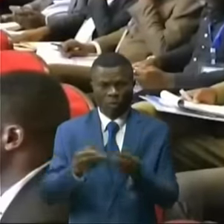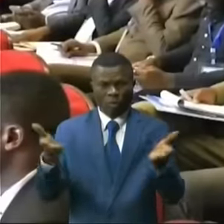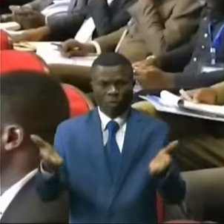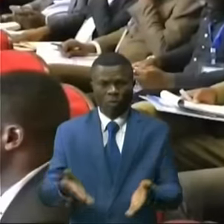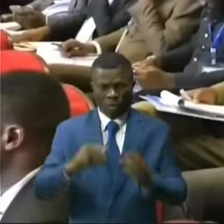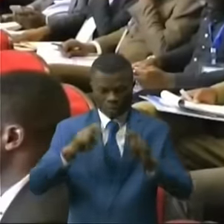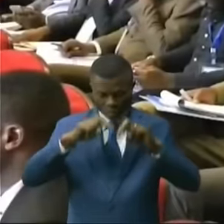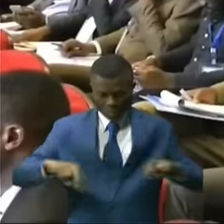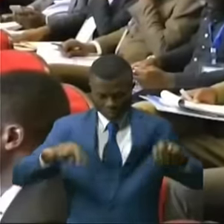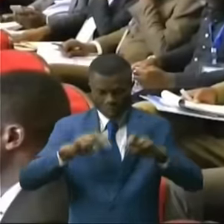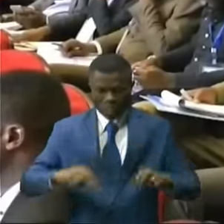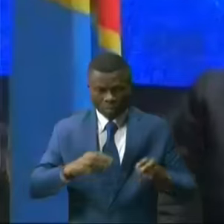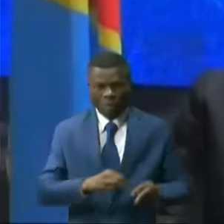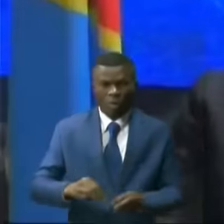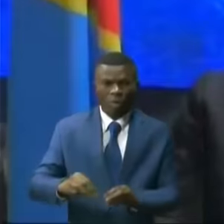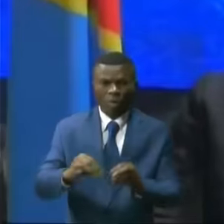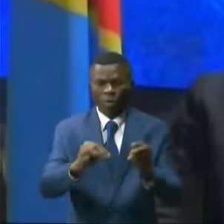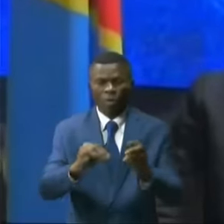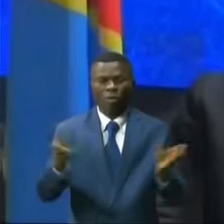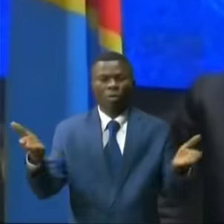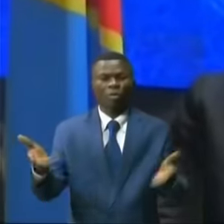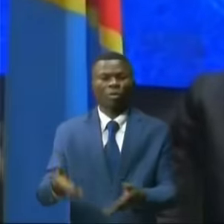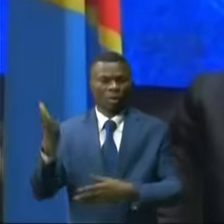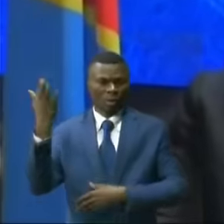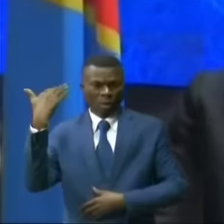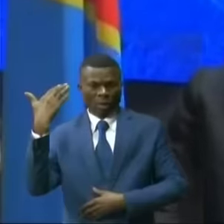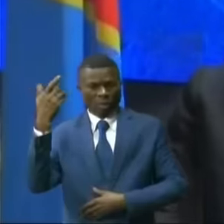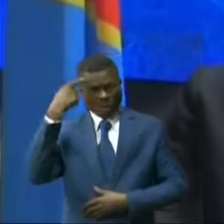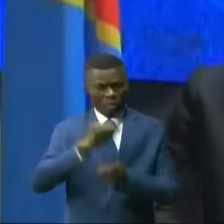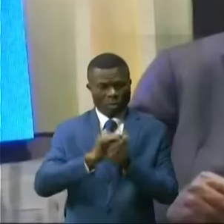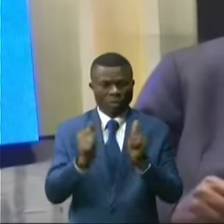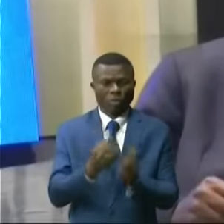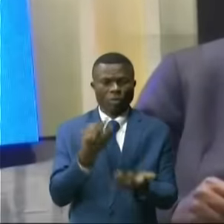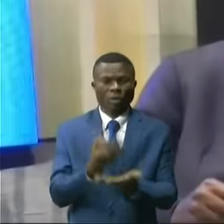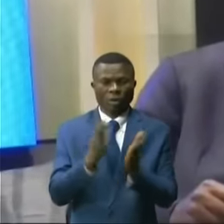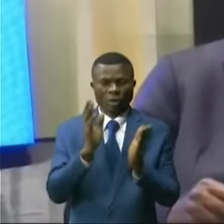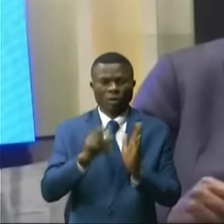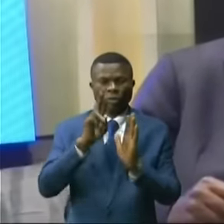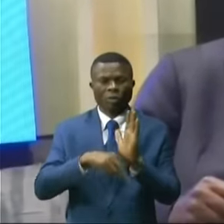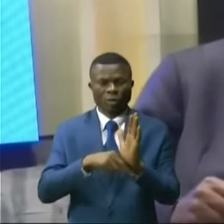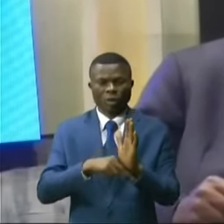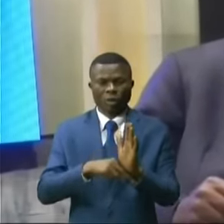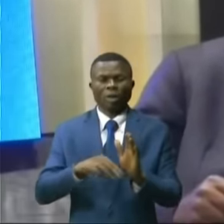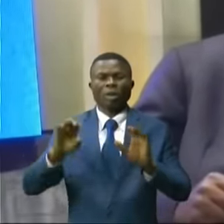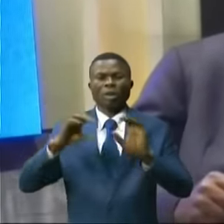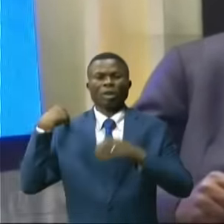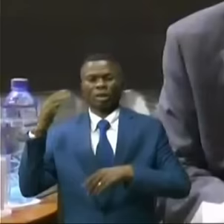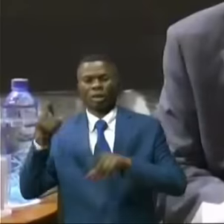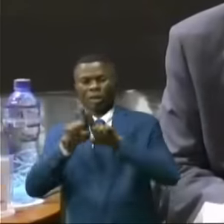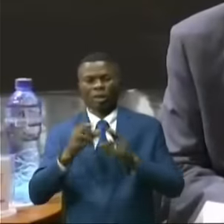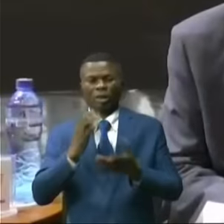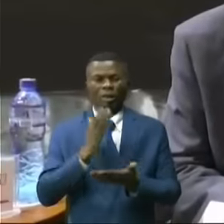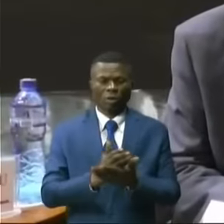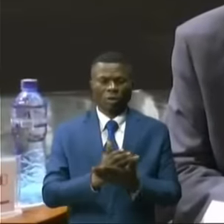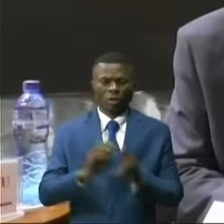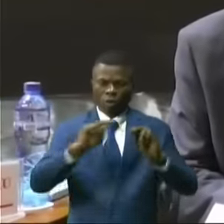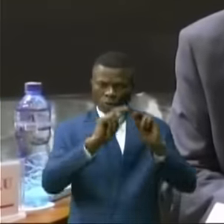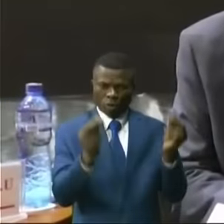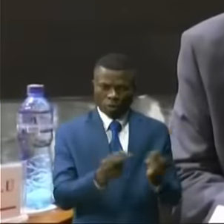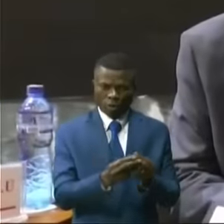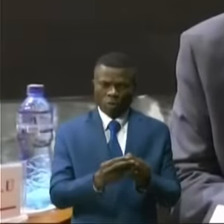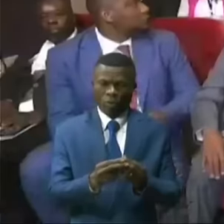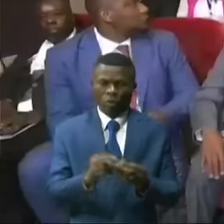examineront les stratégies existantes en matière de financement public et privé ainsi que les structures